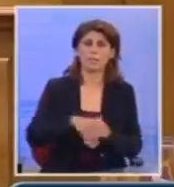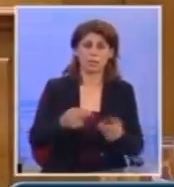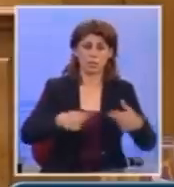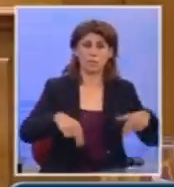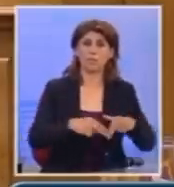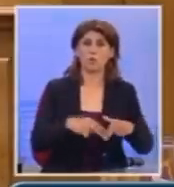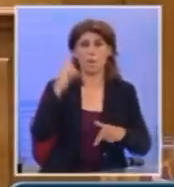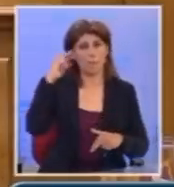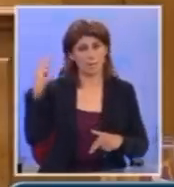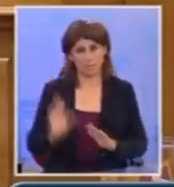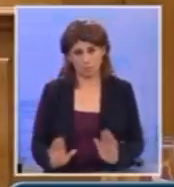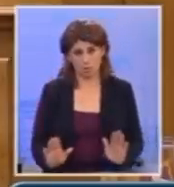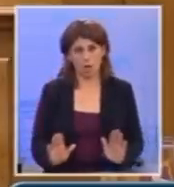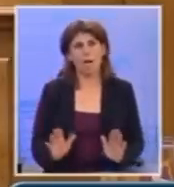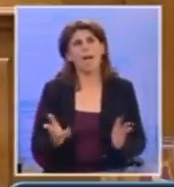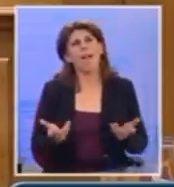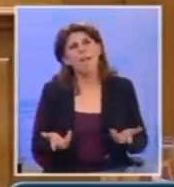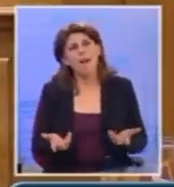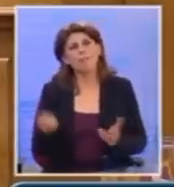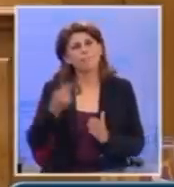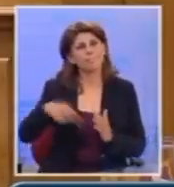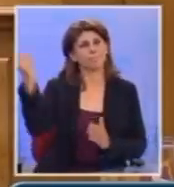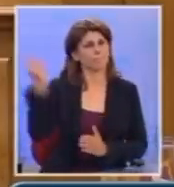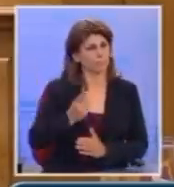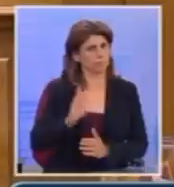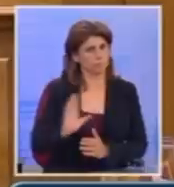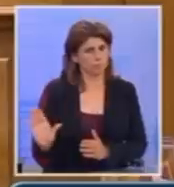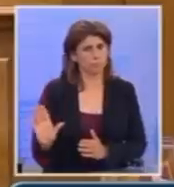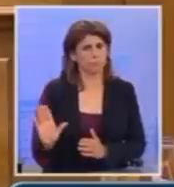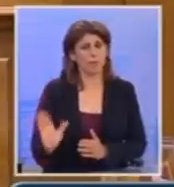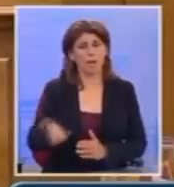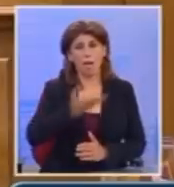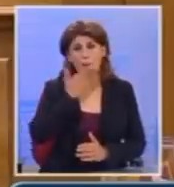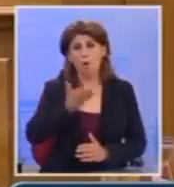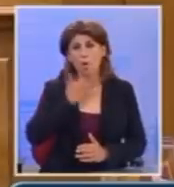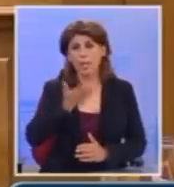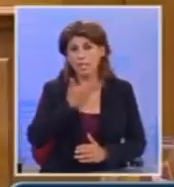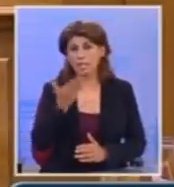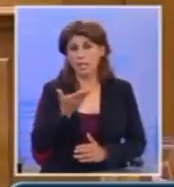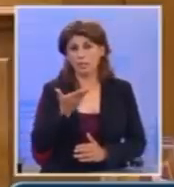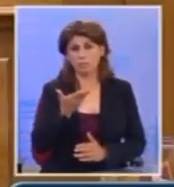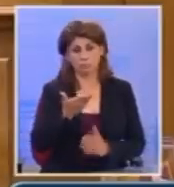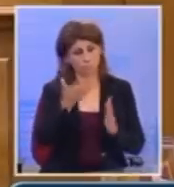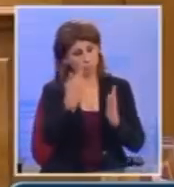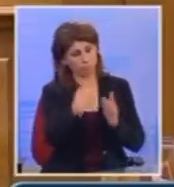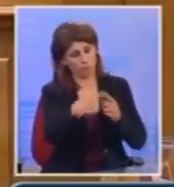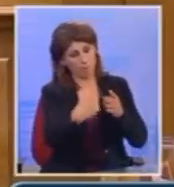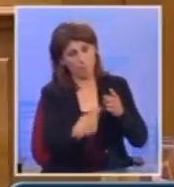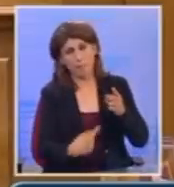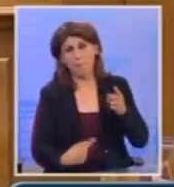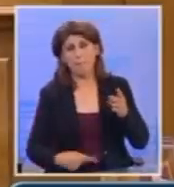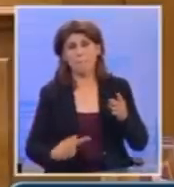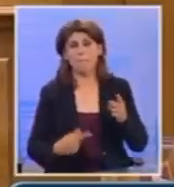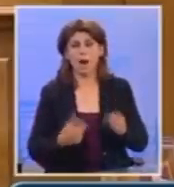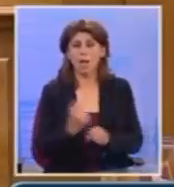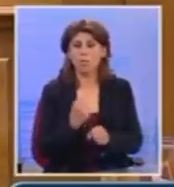συμβούλια. Αλλά ως επιτοπλίστων, ο απολογισμός της δράσης και λειτουργίας αυτών των